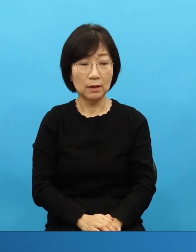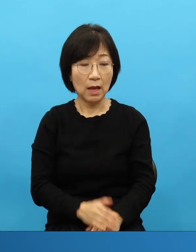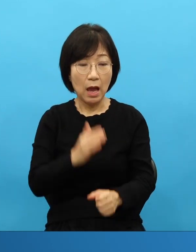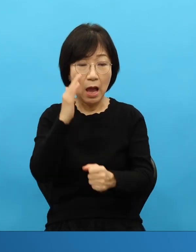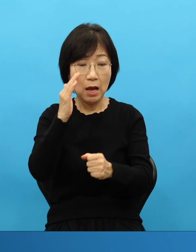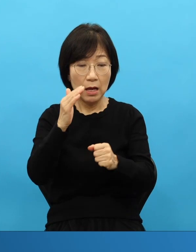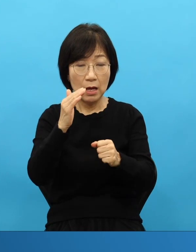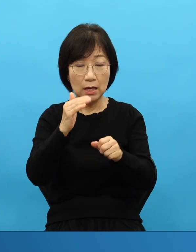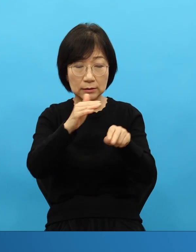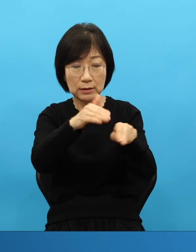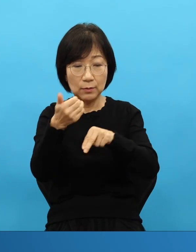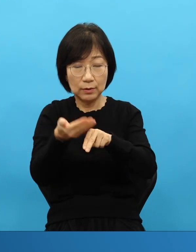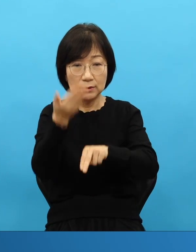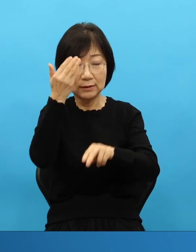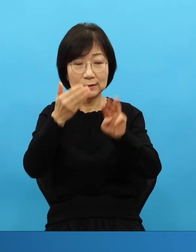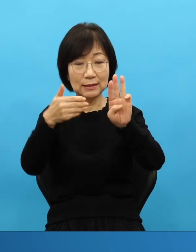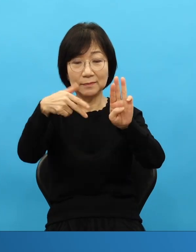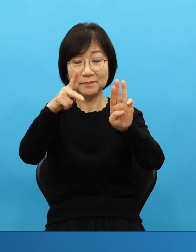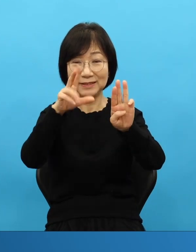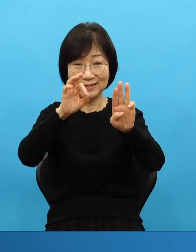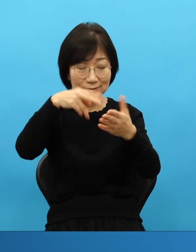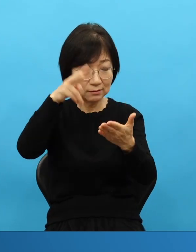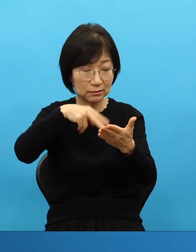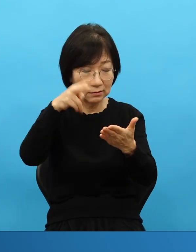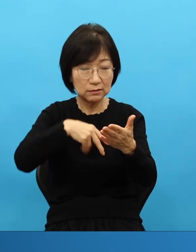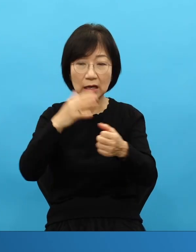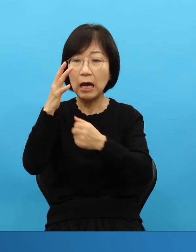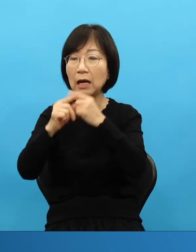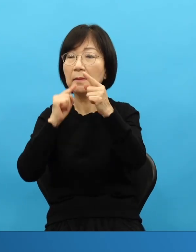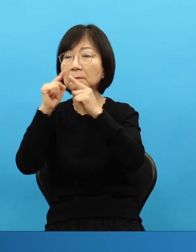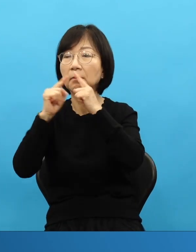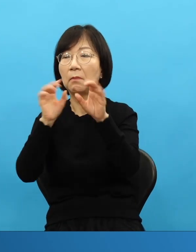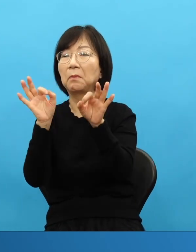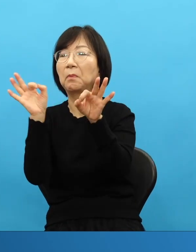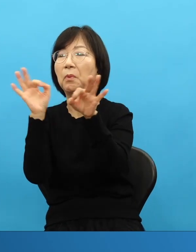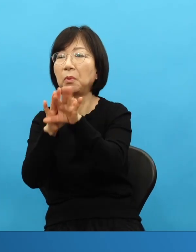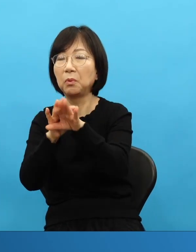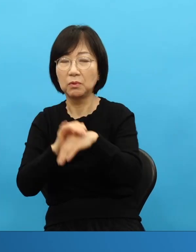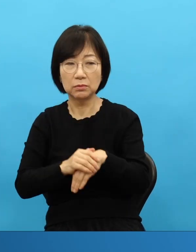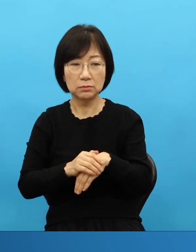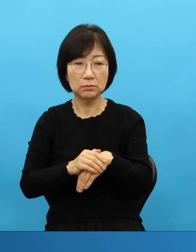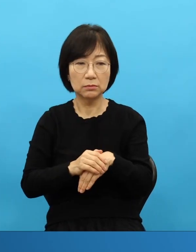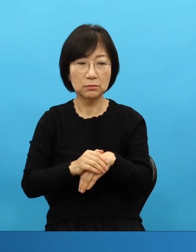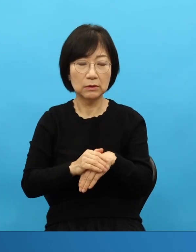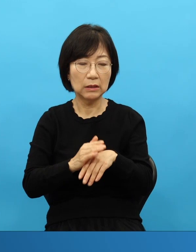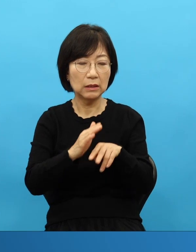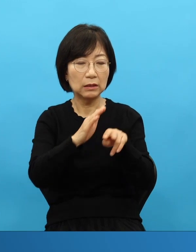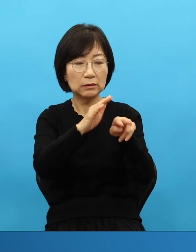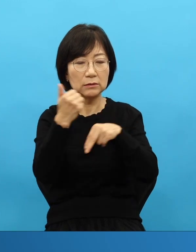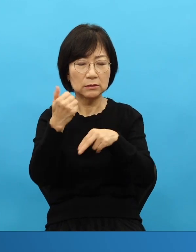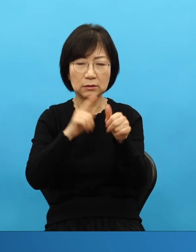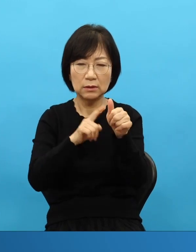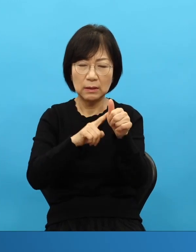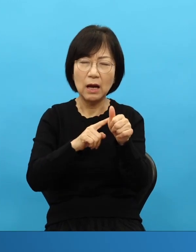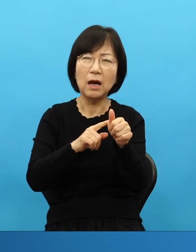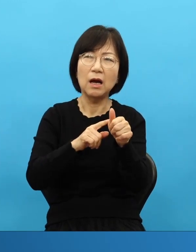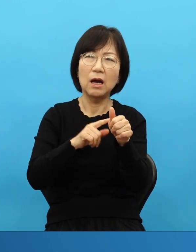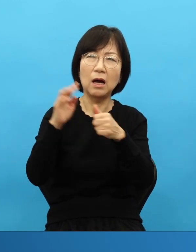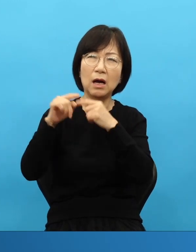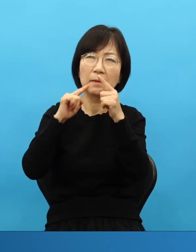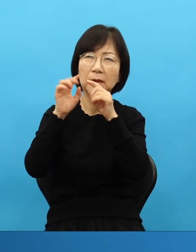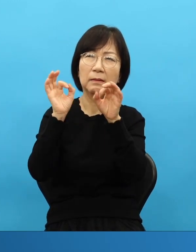없어져 버려요. In chapter 3, the word had disappeared as well. 이걸 사무엘이 보게 된 거죠. This is what Samuel saw.